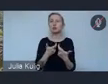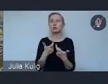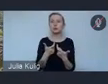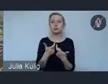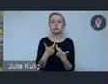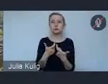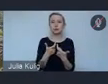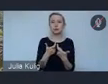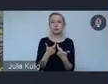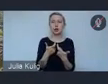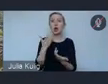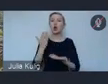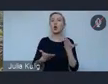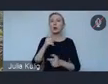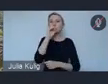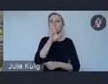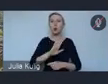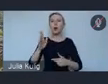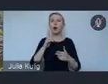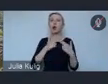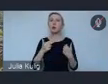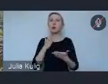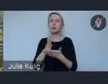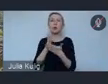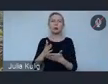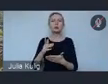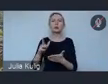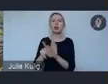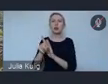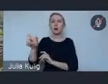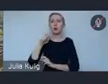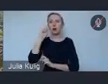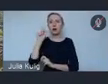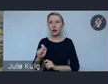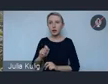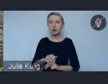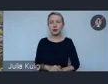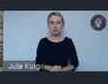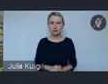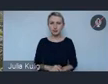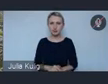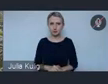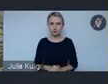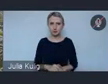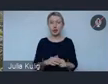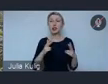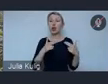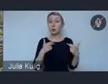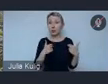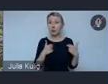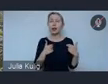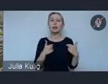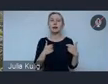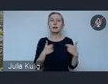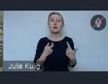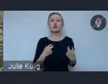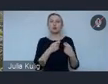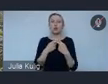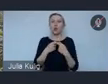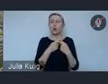Lubelski społeczny komitet pomocy Ukrainie ten komitet to jest wspólne dzieło